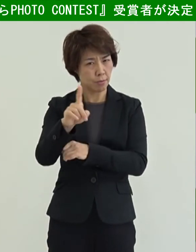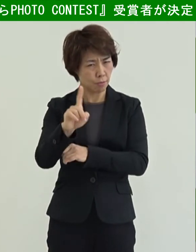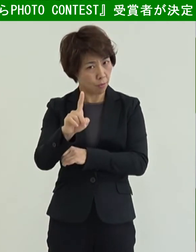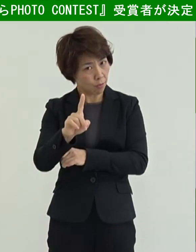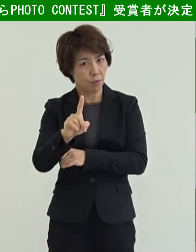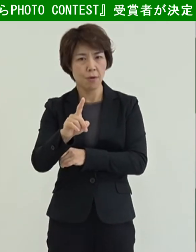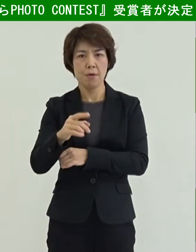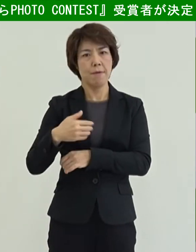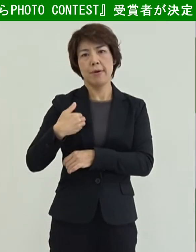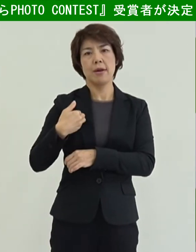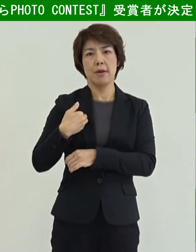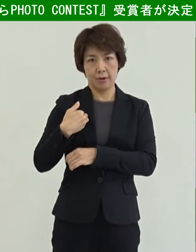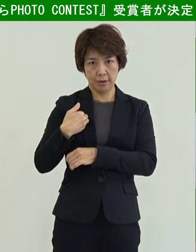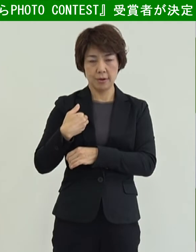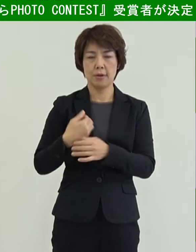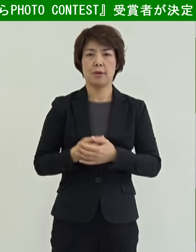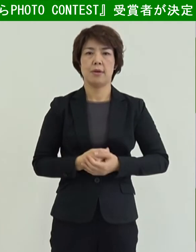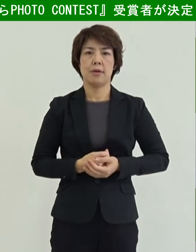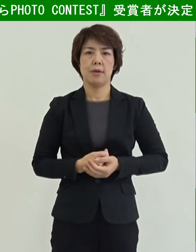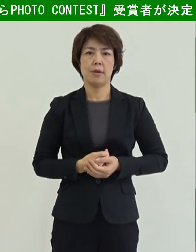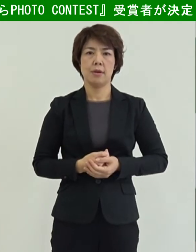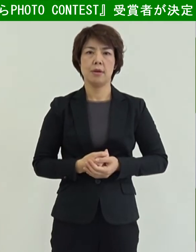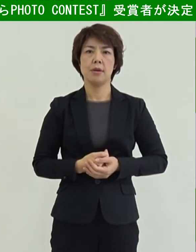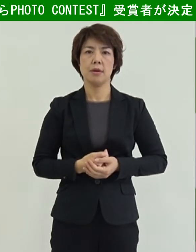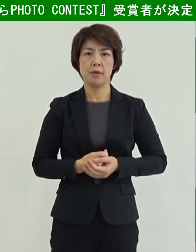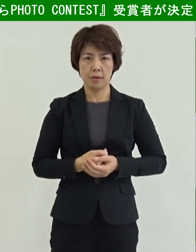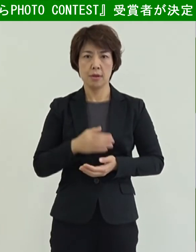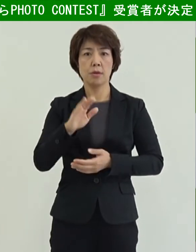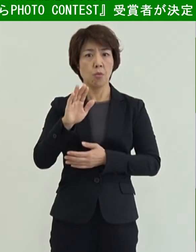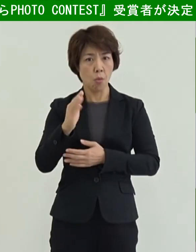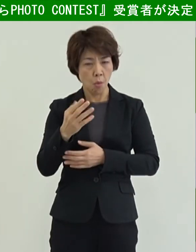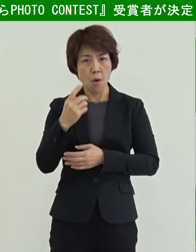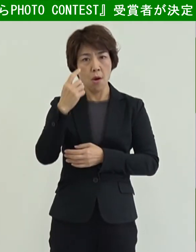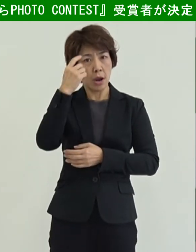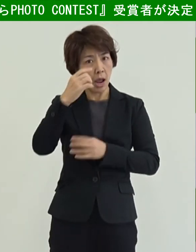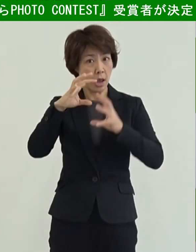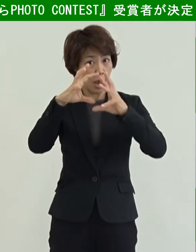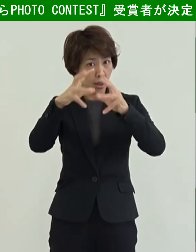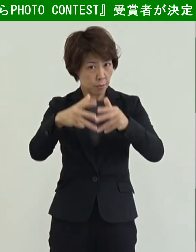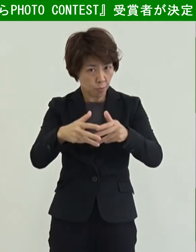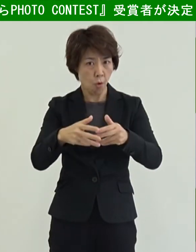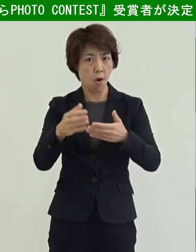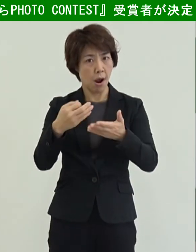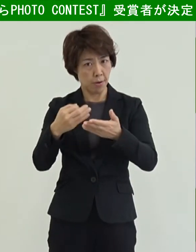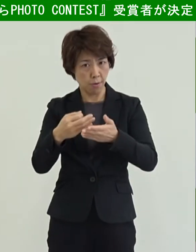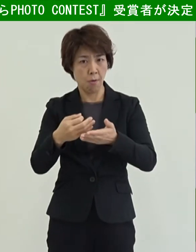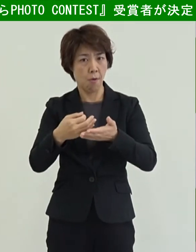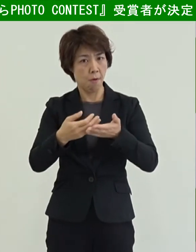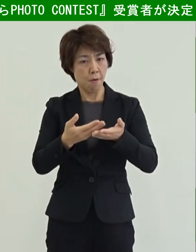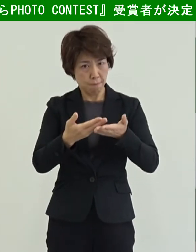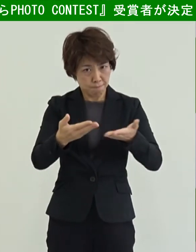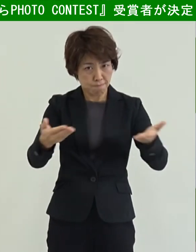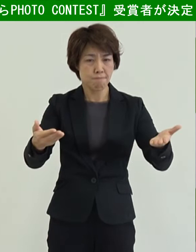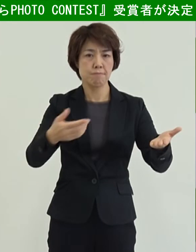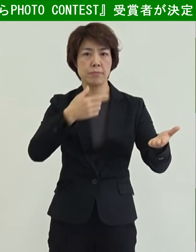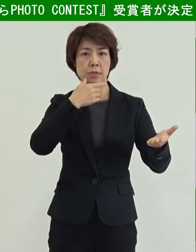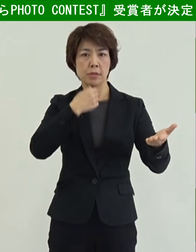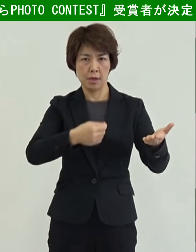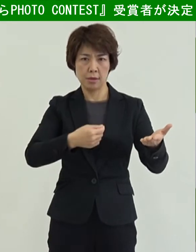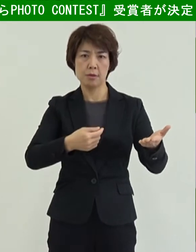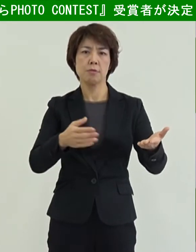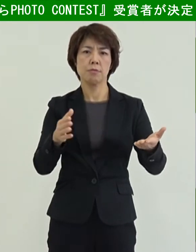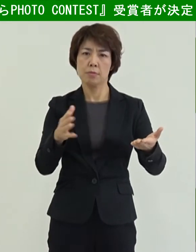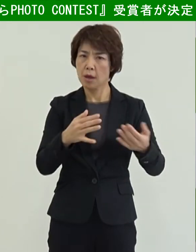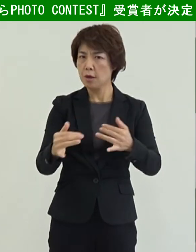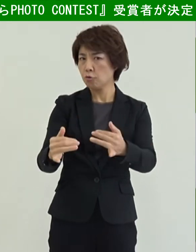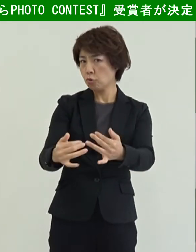不明ですが非常にあのファンド海外まで広げるような形で注目されている写真